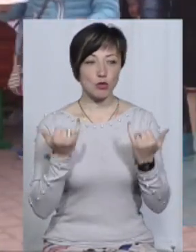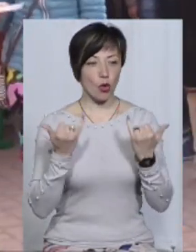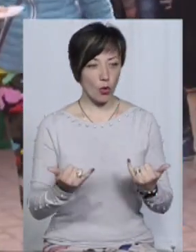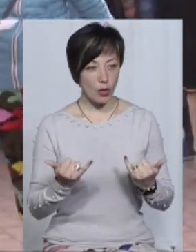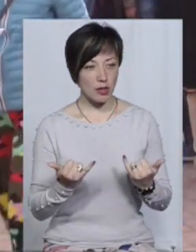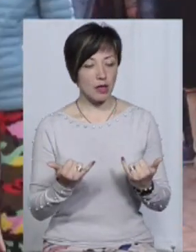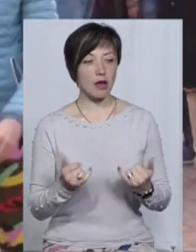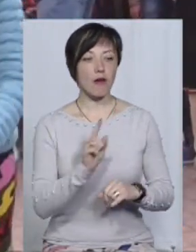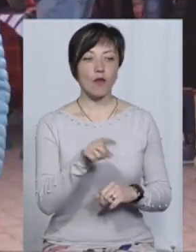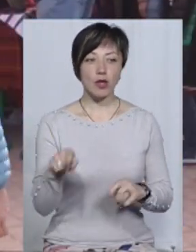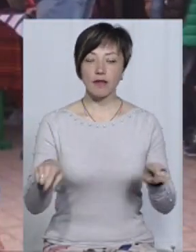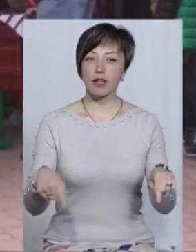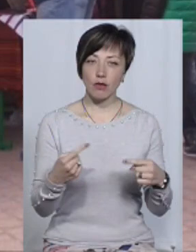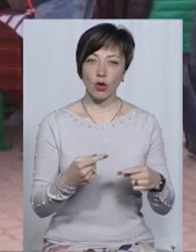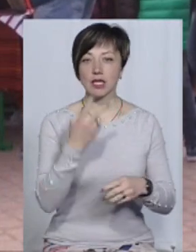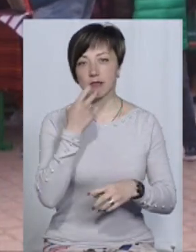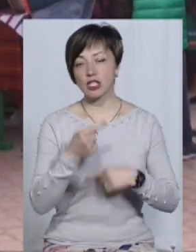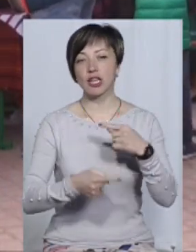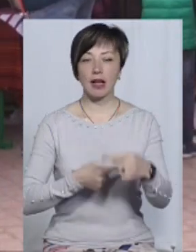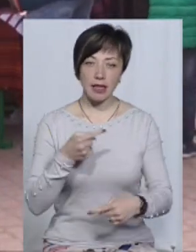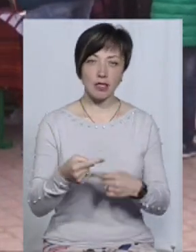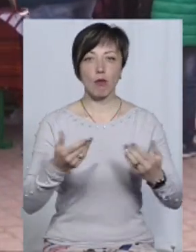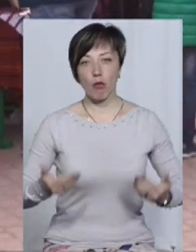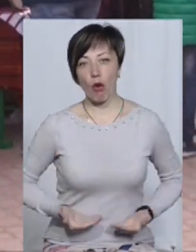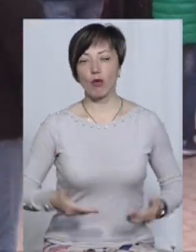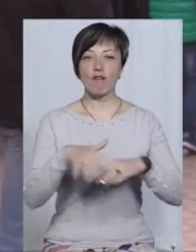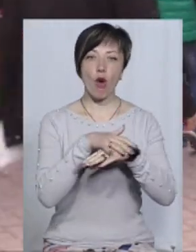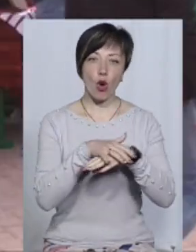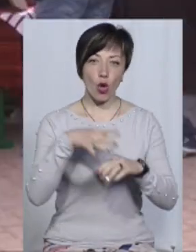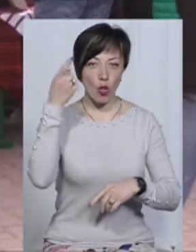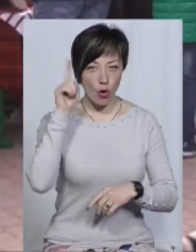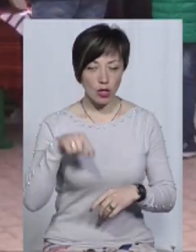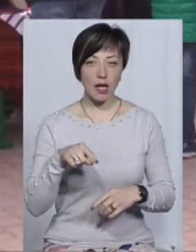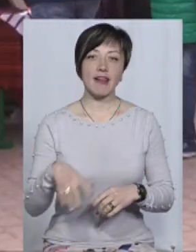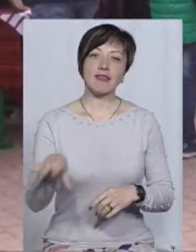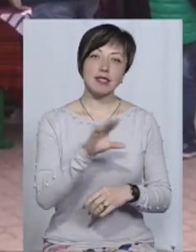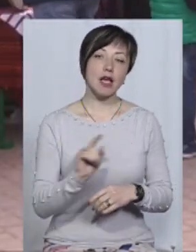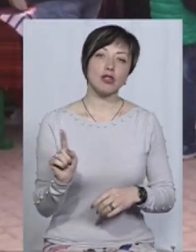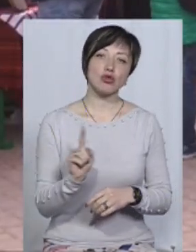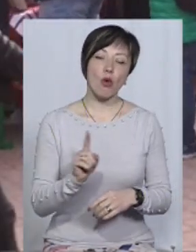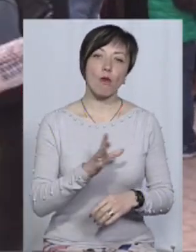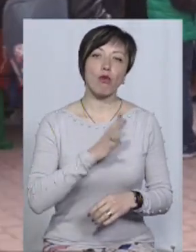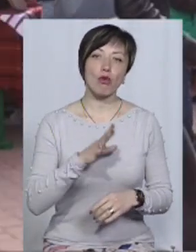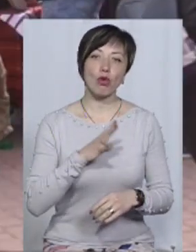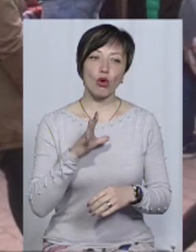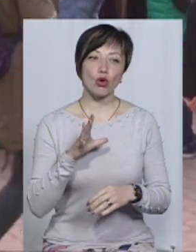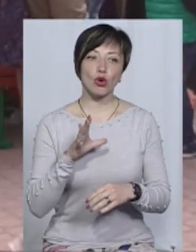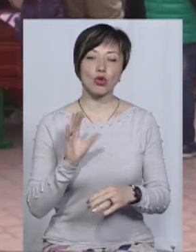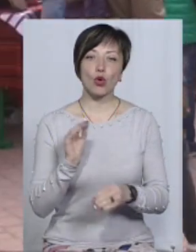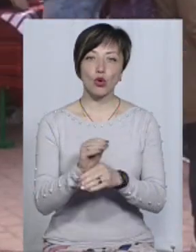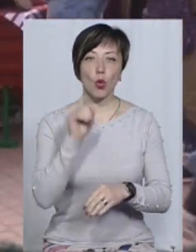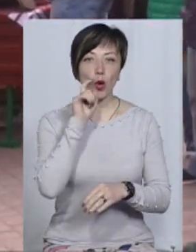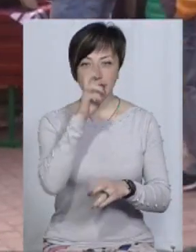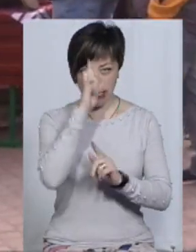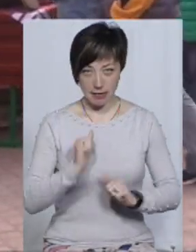сьогодні, вони відтворюють звичаї, традиції, побут, фольклор, все, що було тут на українській землі